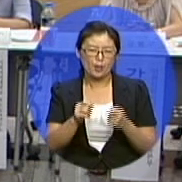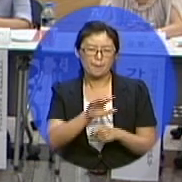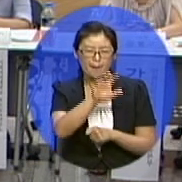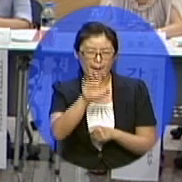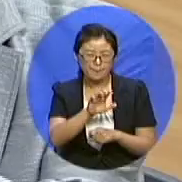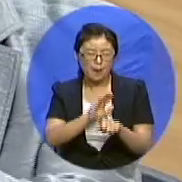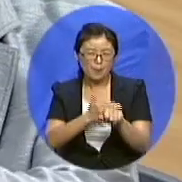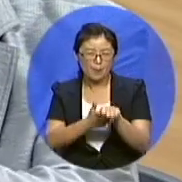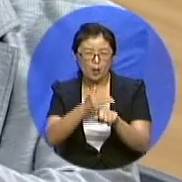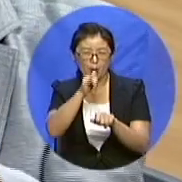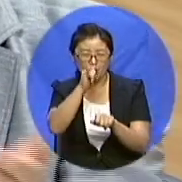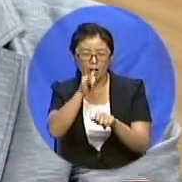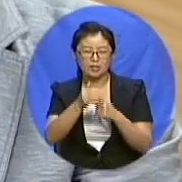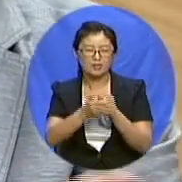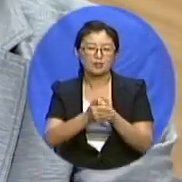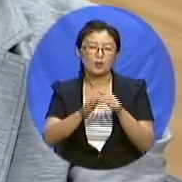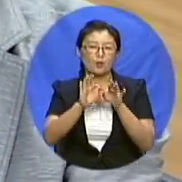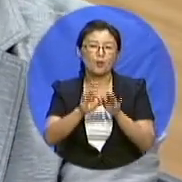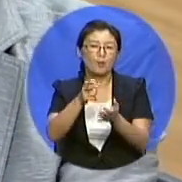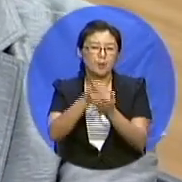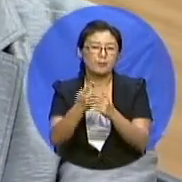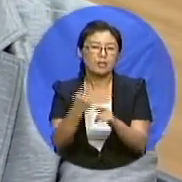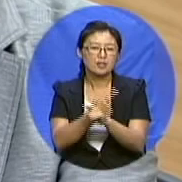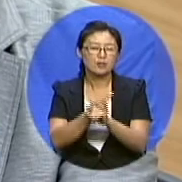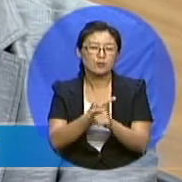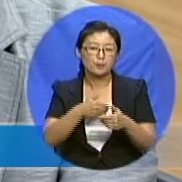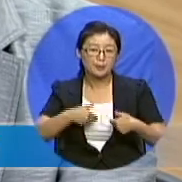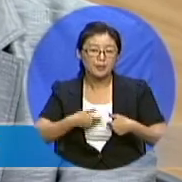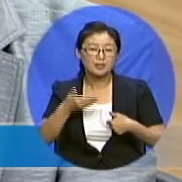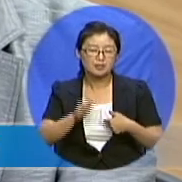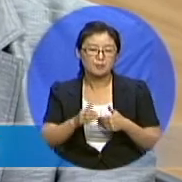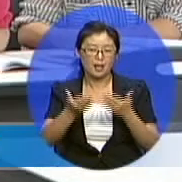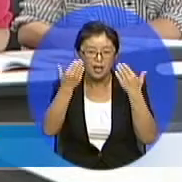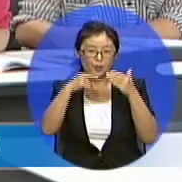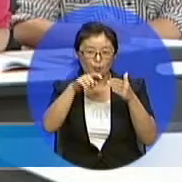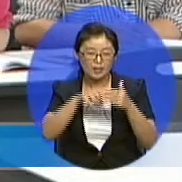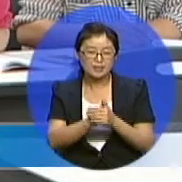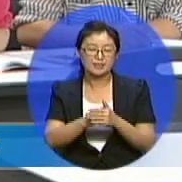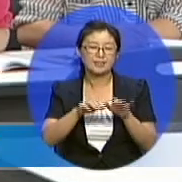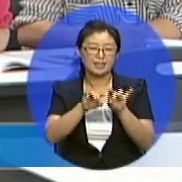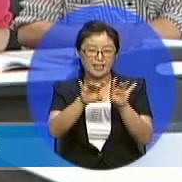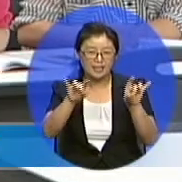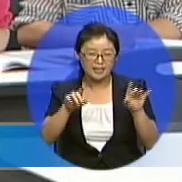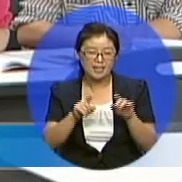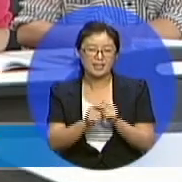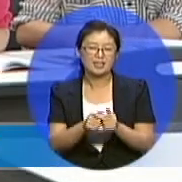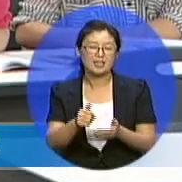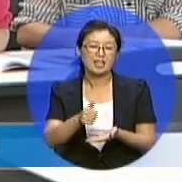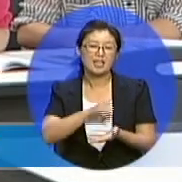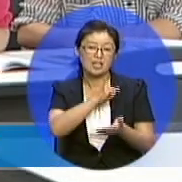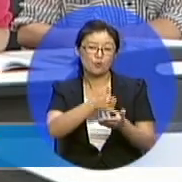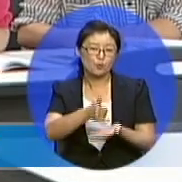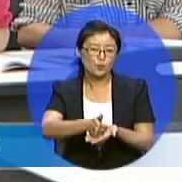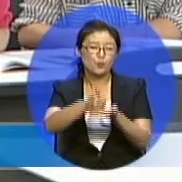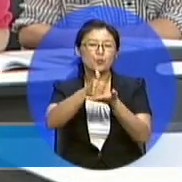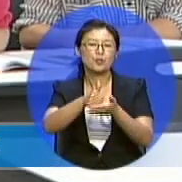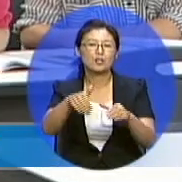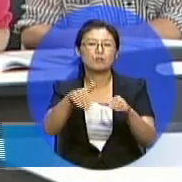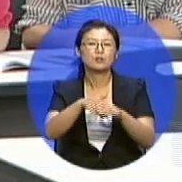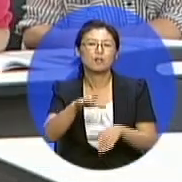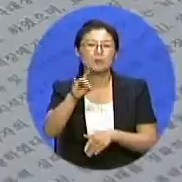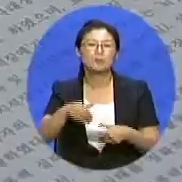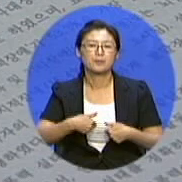않기 위해서는 관련 법률의 손질도 중요하지만 학교 내에서 학생 개개인의 인권을 존중하는 문화가 선행돼야 할